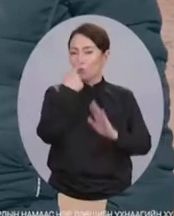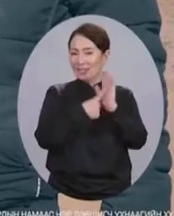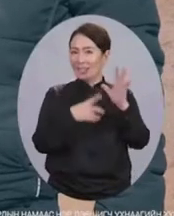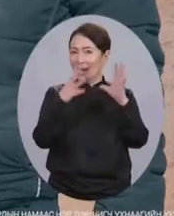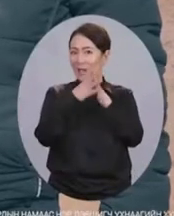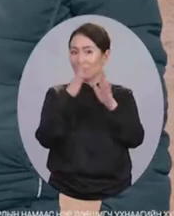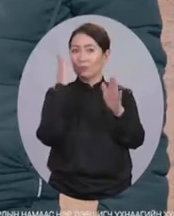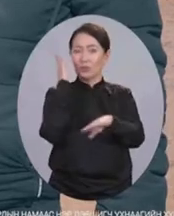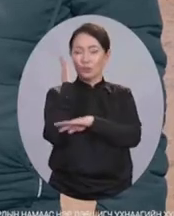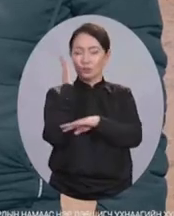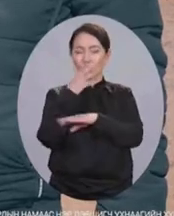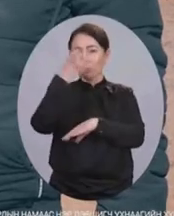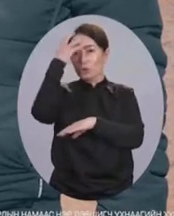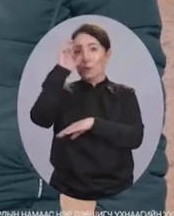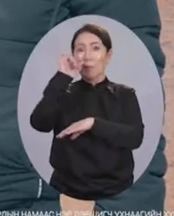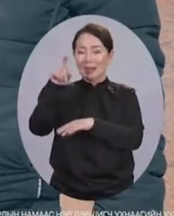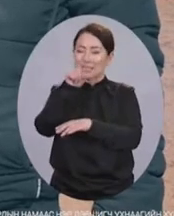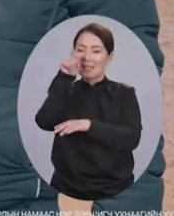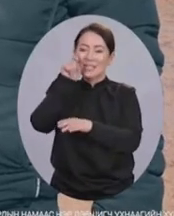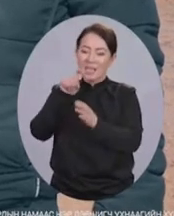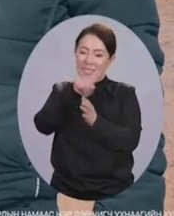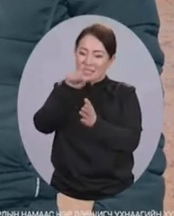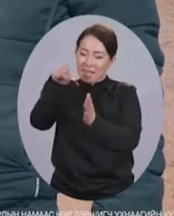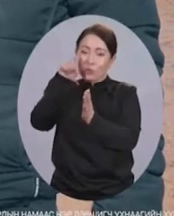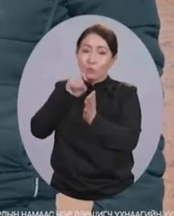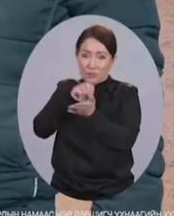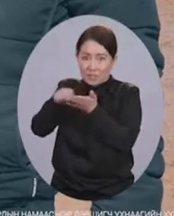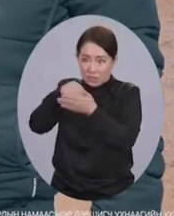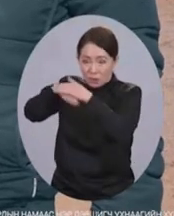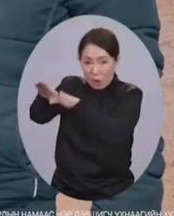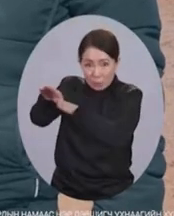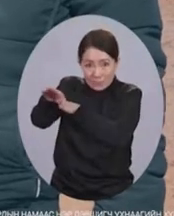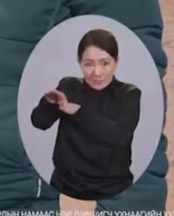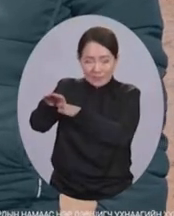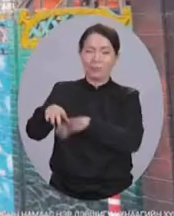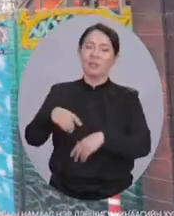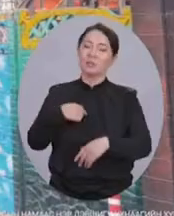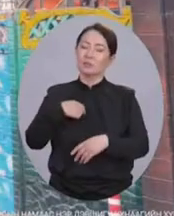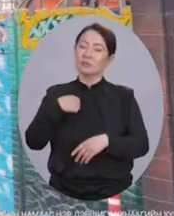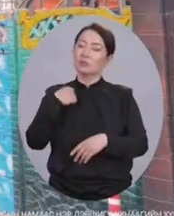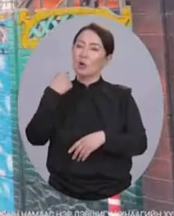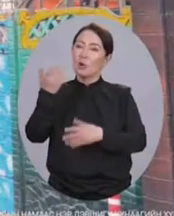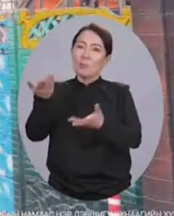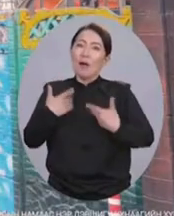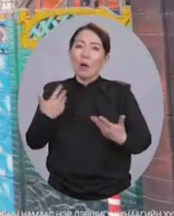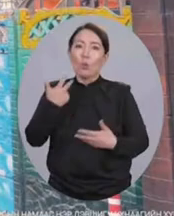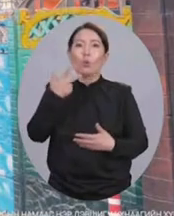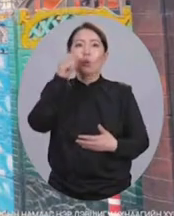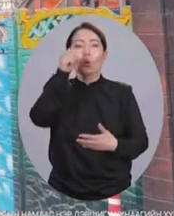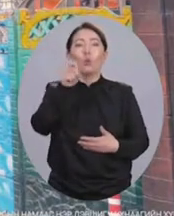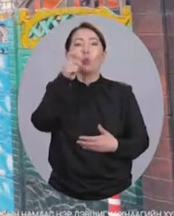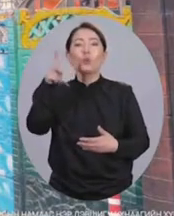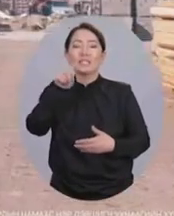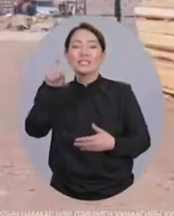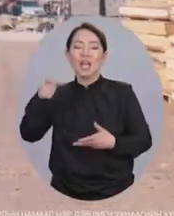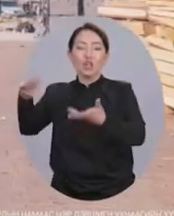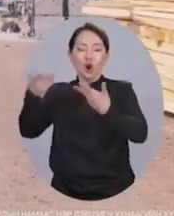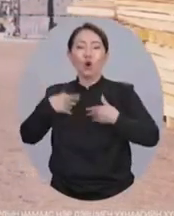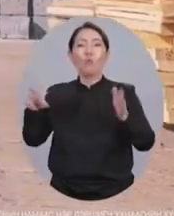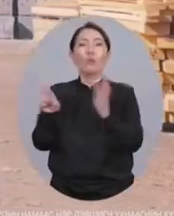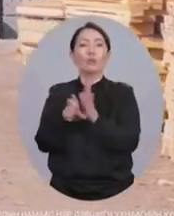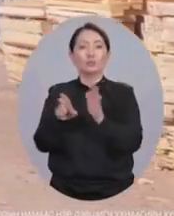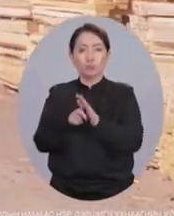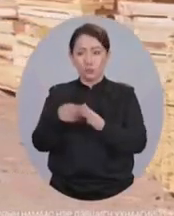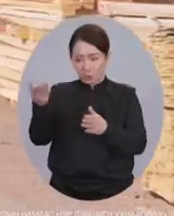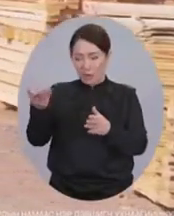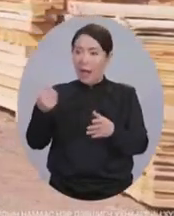10-нд төрийн банкнаас зээл төссөн. Тэгсэн над 3% хүүтэй зээл олох боломжтой юм